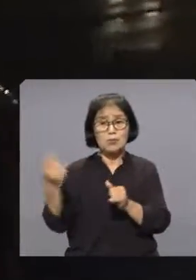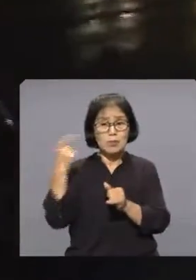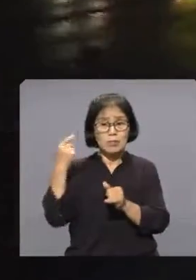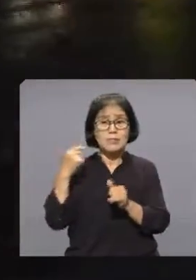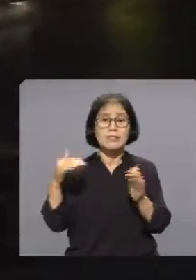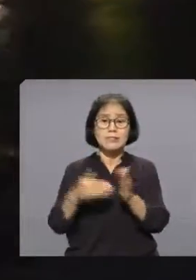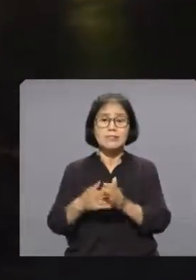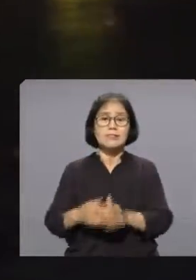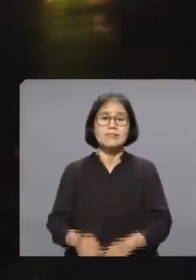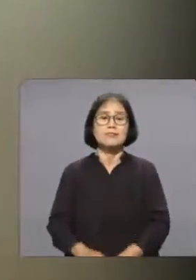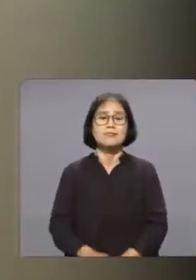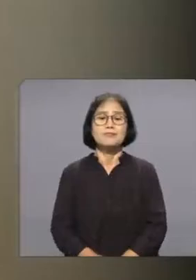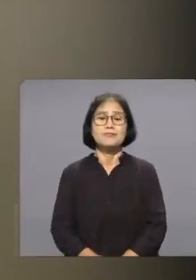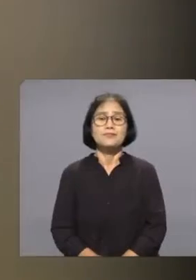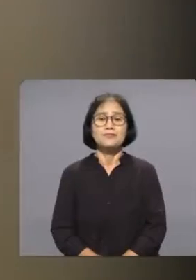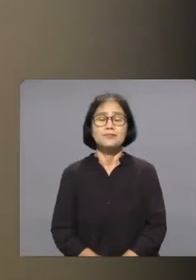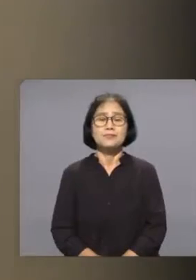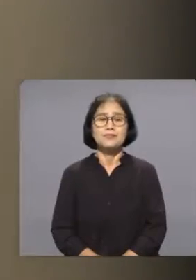들어봤습니다.